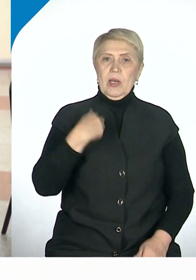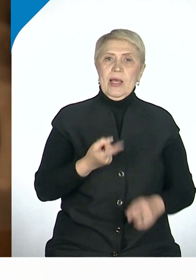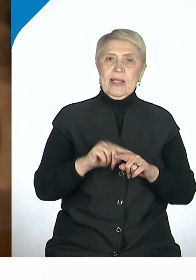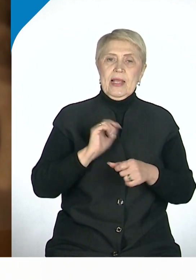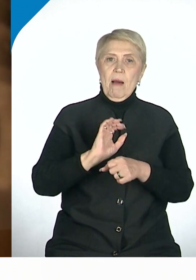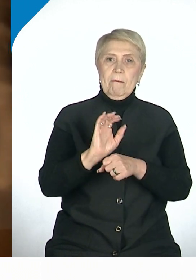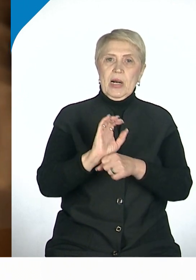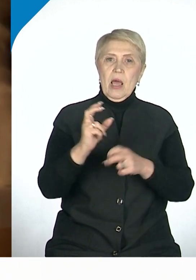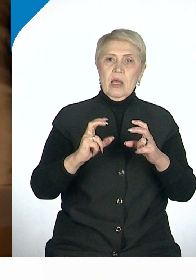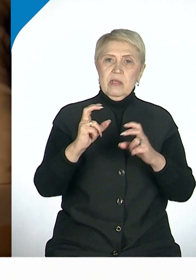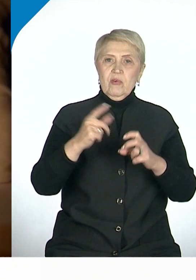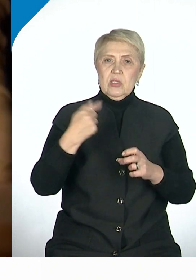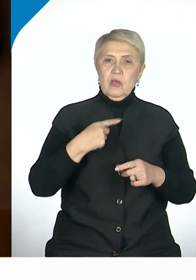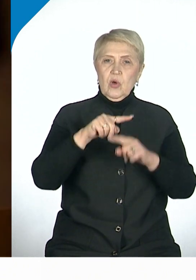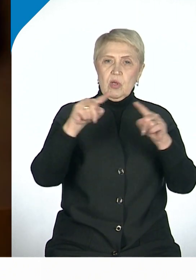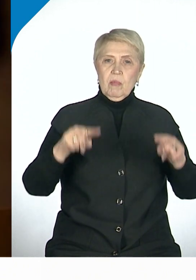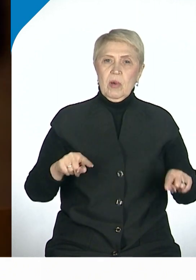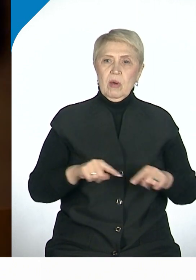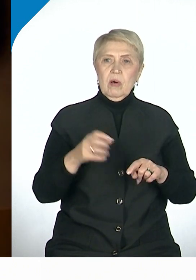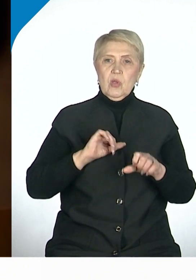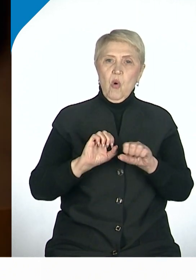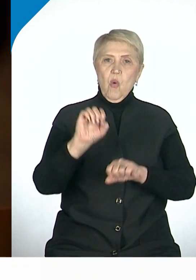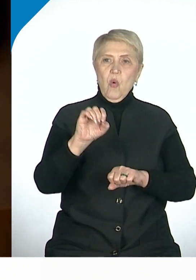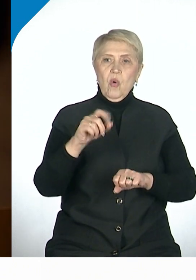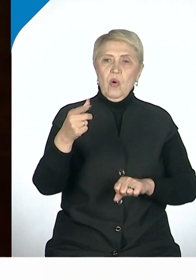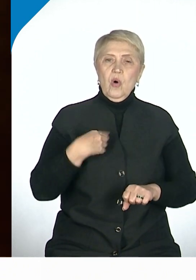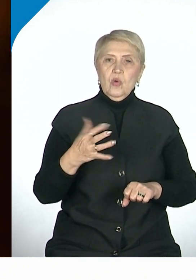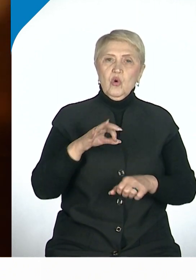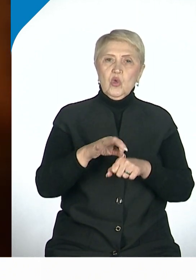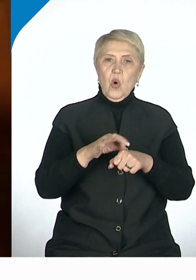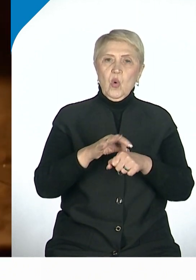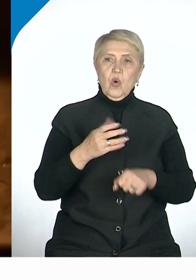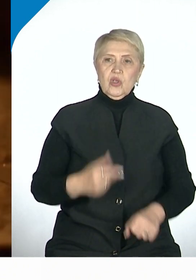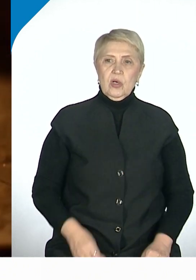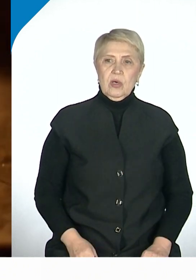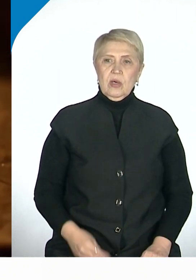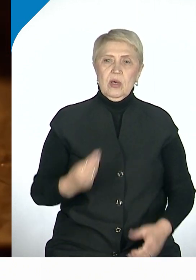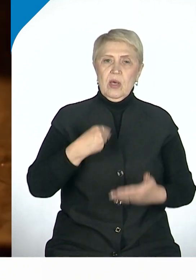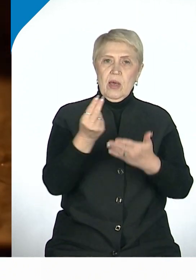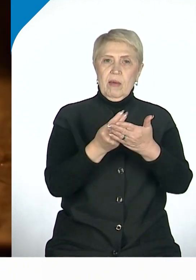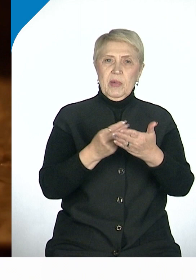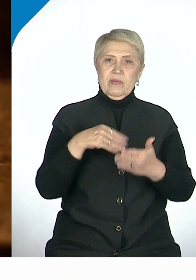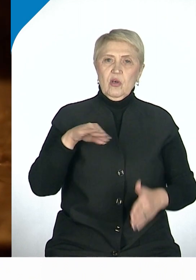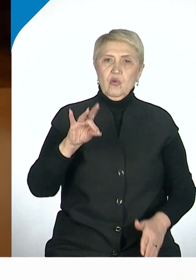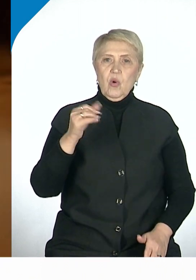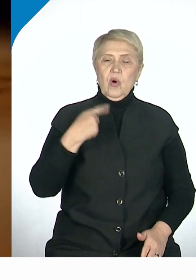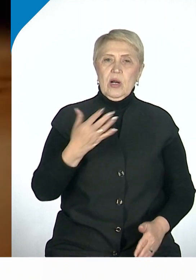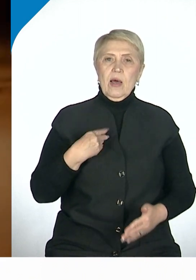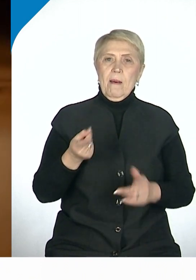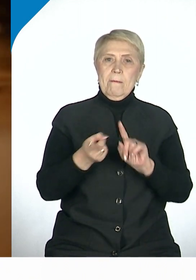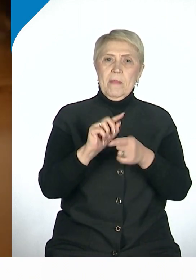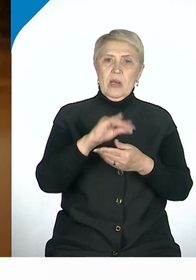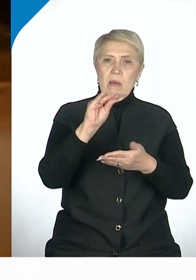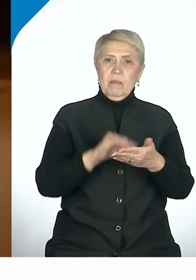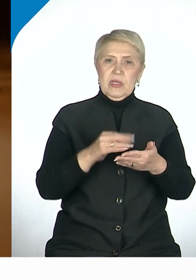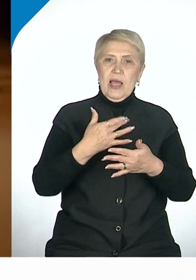производства пергамента нужна кожа кошерного животного и не одного. Переписывается Тора несколько десятков лет